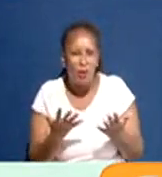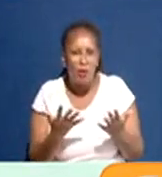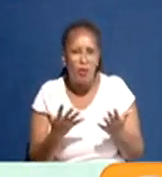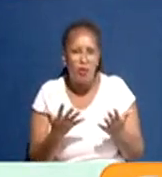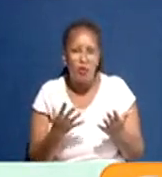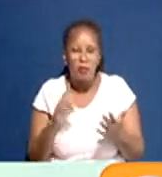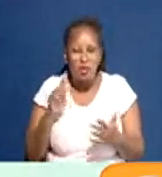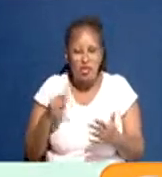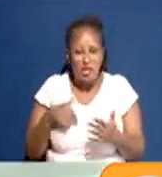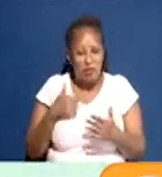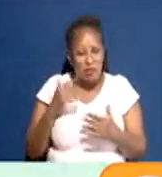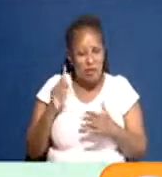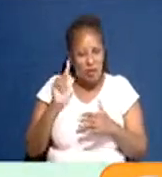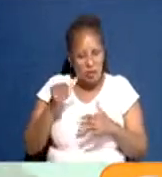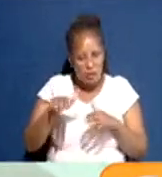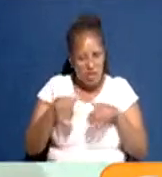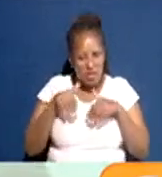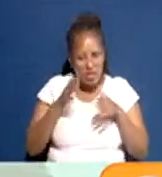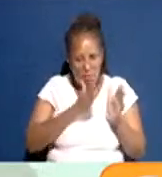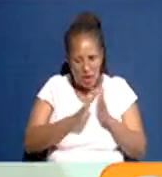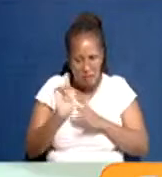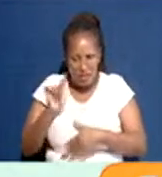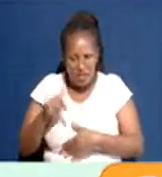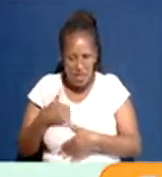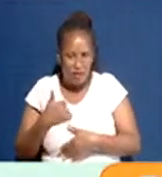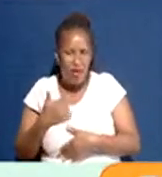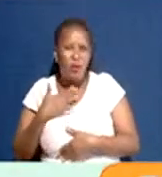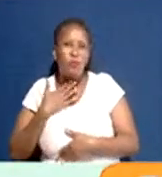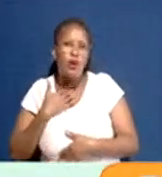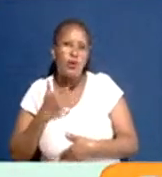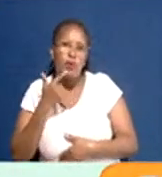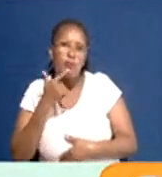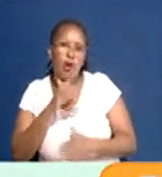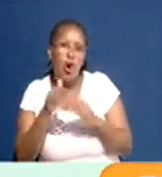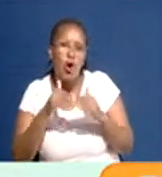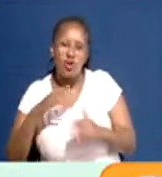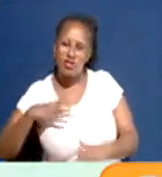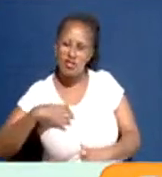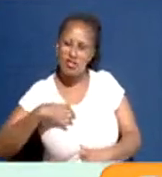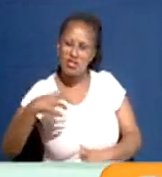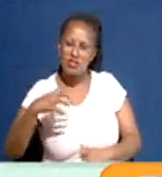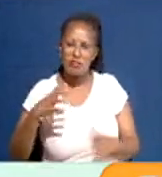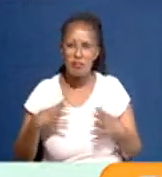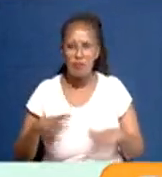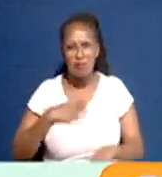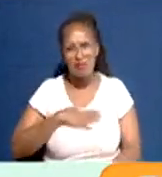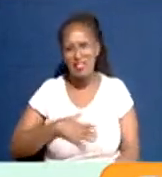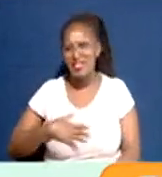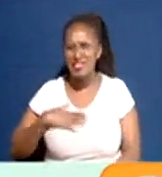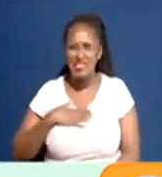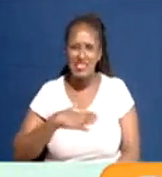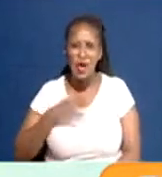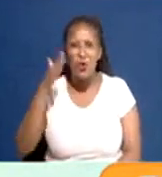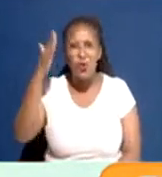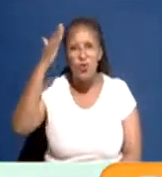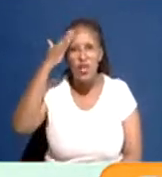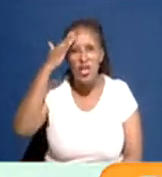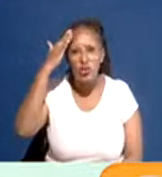Si wacha tu mimi nijipange na nyumba yangu. Mimi nataka niwaambie hawa wadosi, tafadhali,